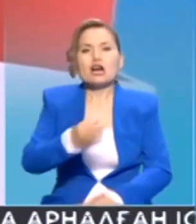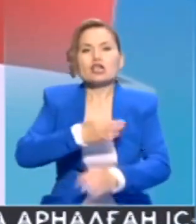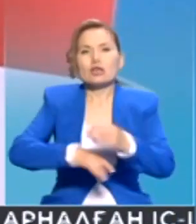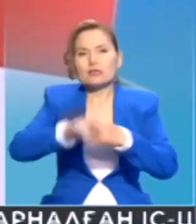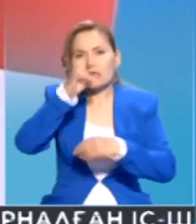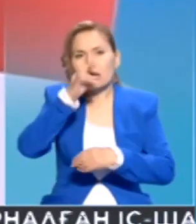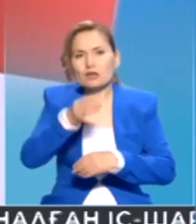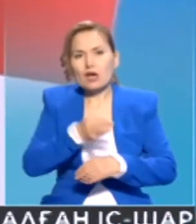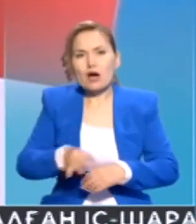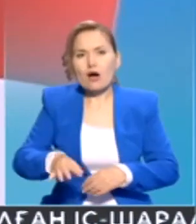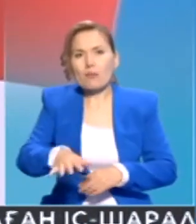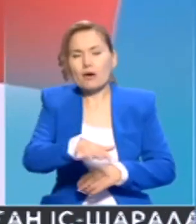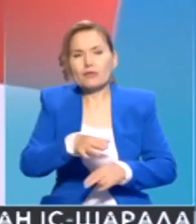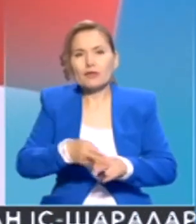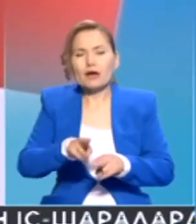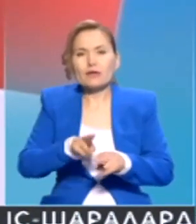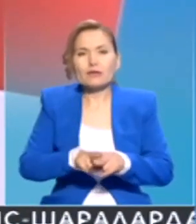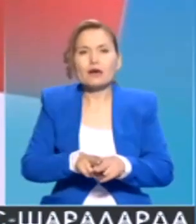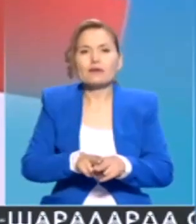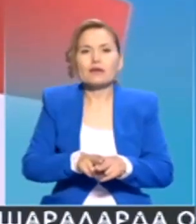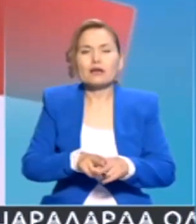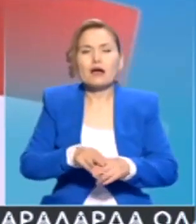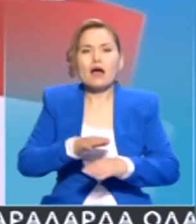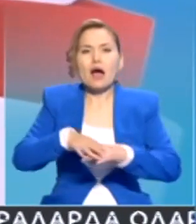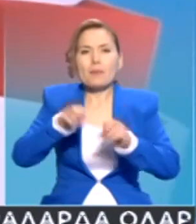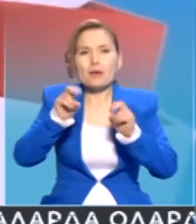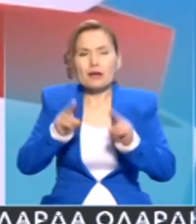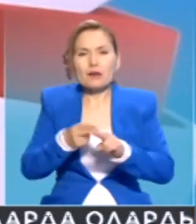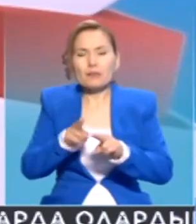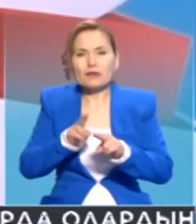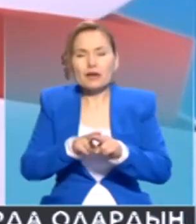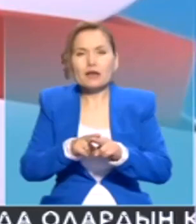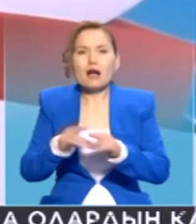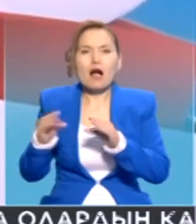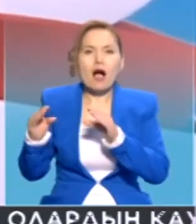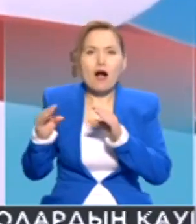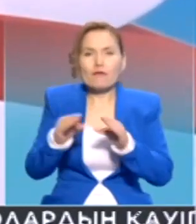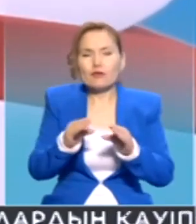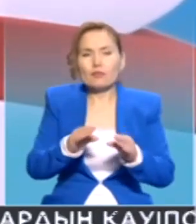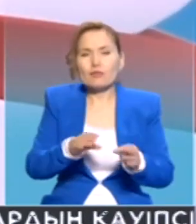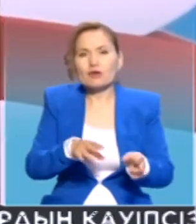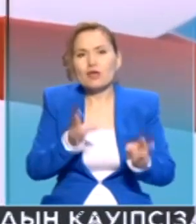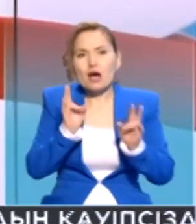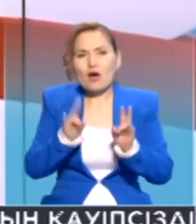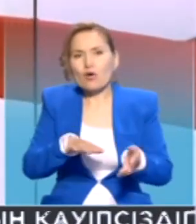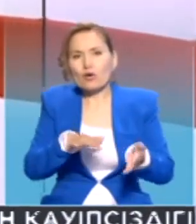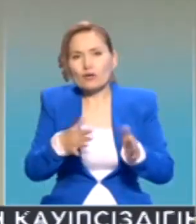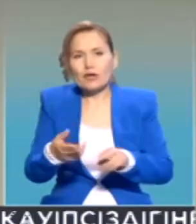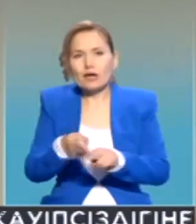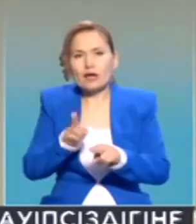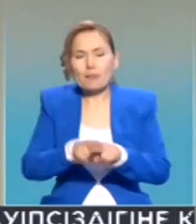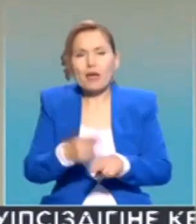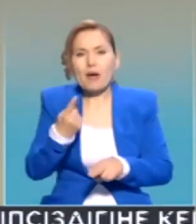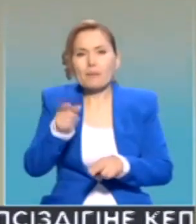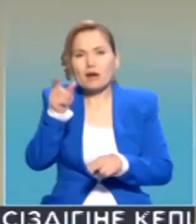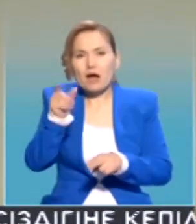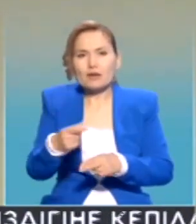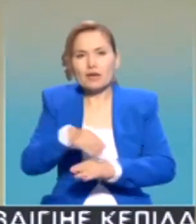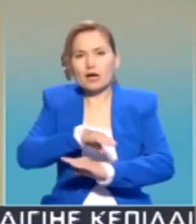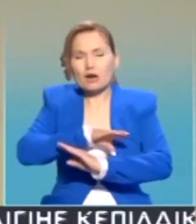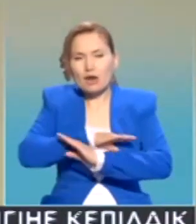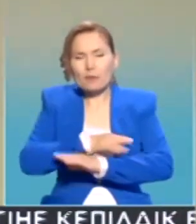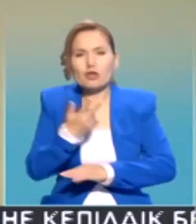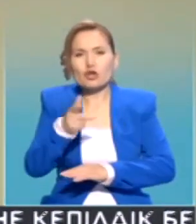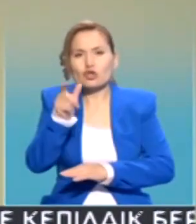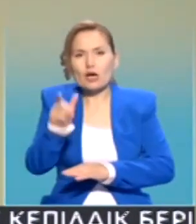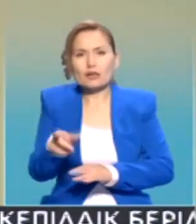Шығыстағы Шыманайық ауданында қылмыстық атқару жүйесі қызметкерлері мінген жеңіл көлік аударылып қалды. Апат салдарынан оқиға орнында бір адам қайтыс болып,